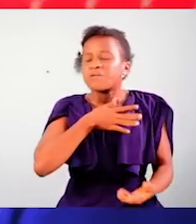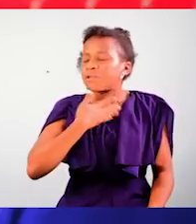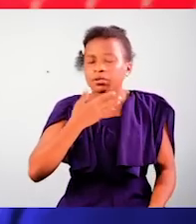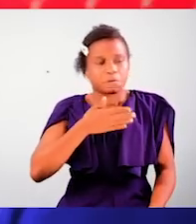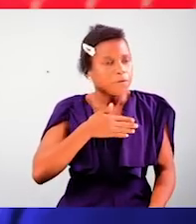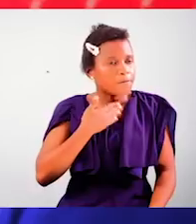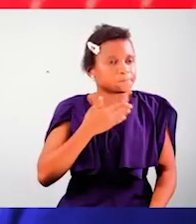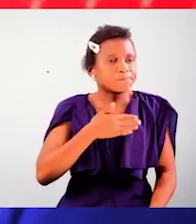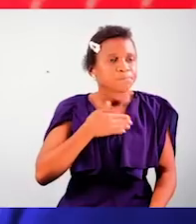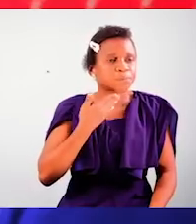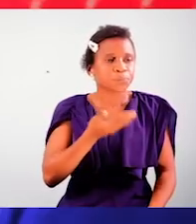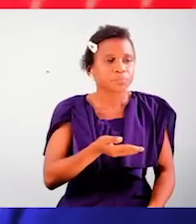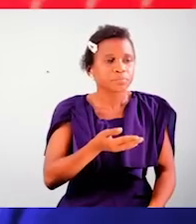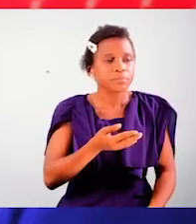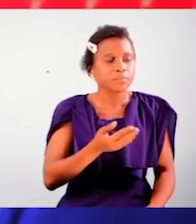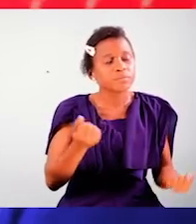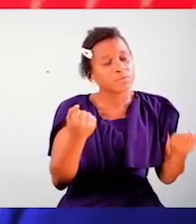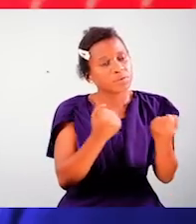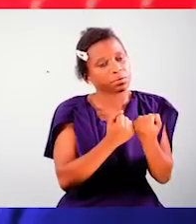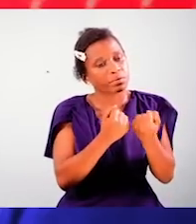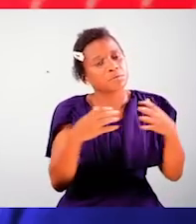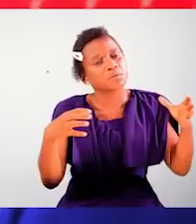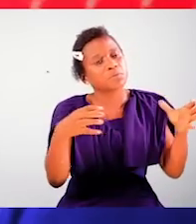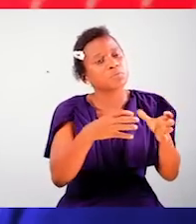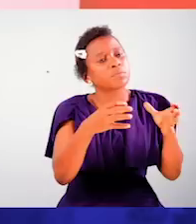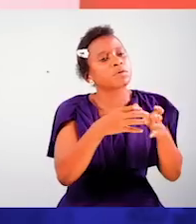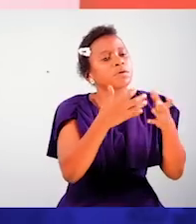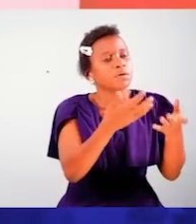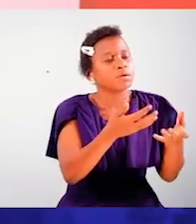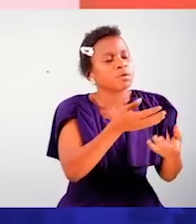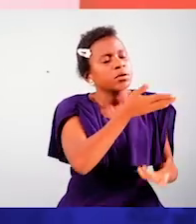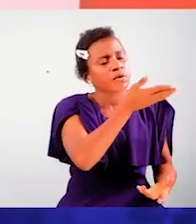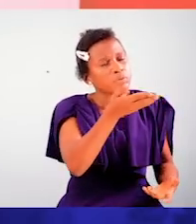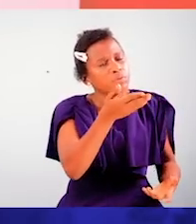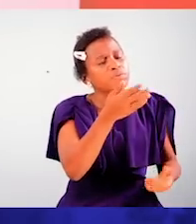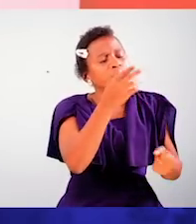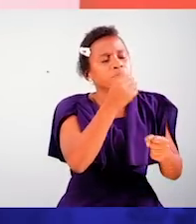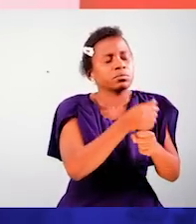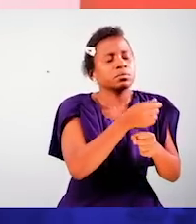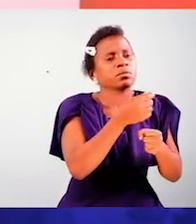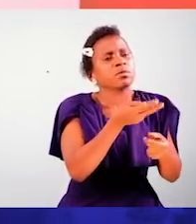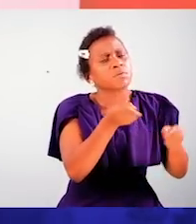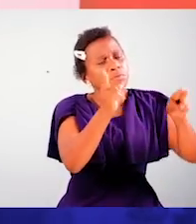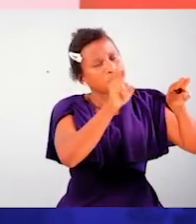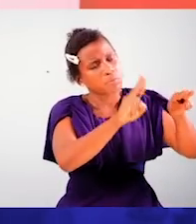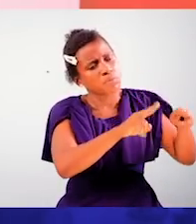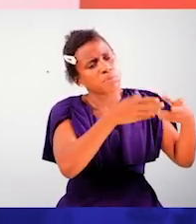uunde tume. Huyo mtu anatakiwa ashughulikiwe kama ambavyo sheria ya kodi inasema. Kama kuna uthibitisho